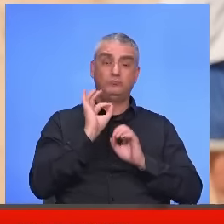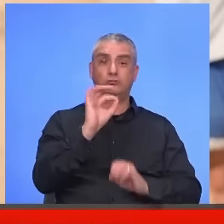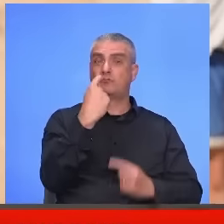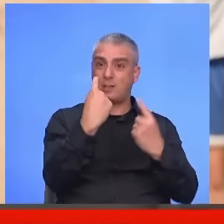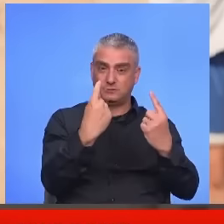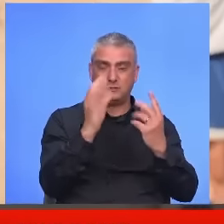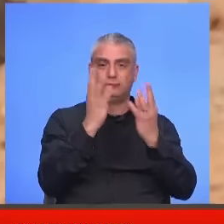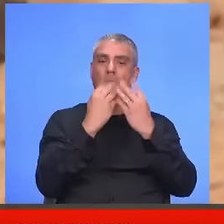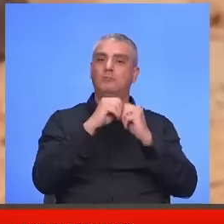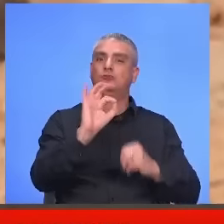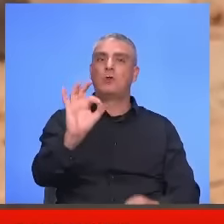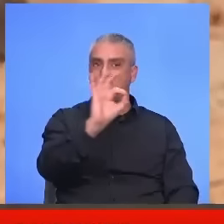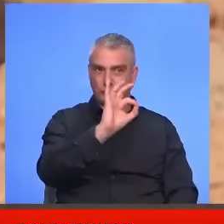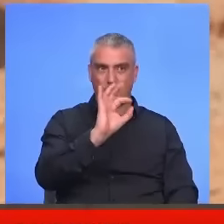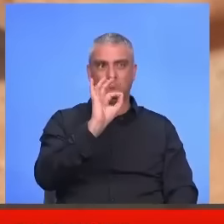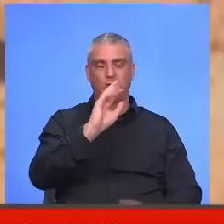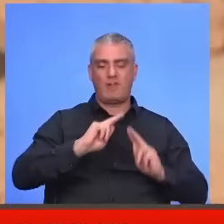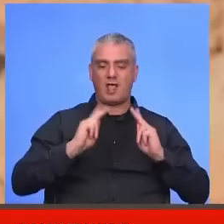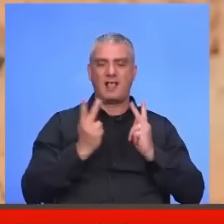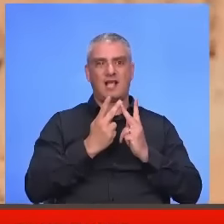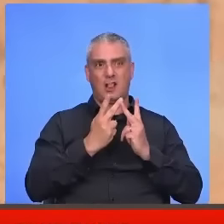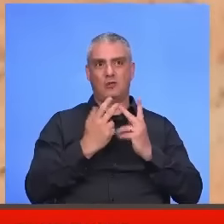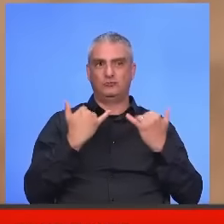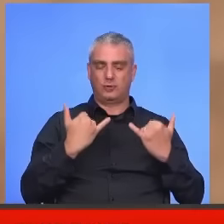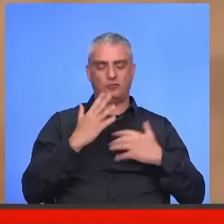למען המשפחות שלהם, למען הקהילות שאתה